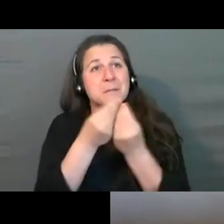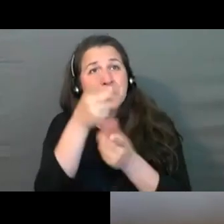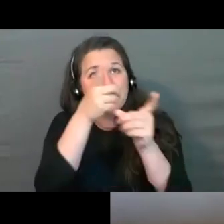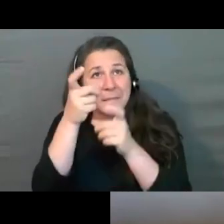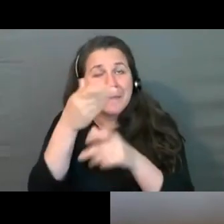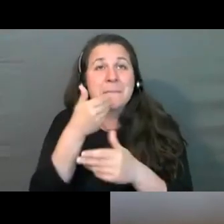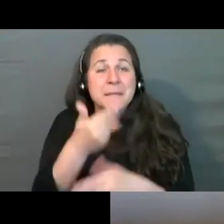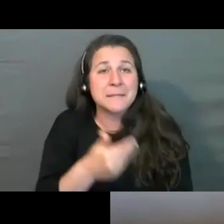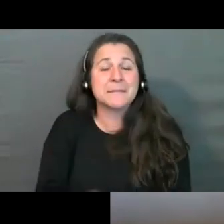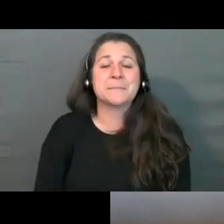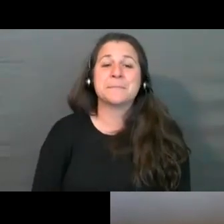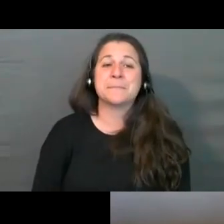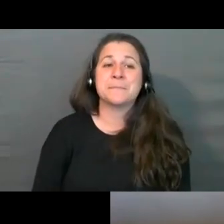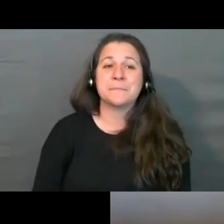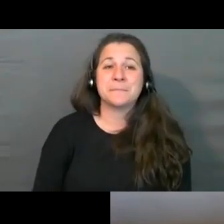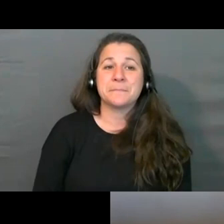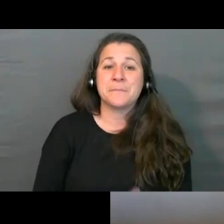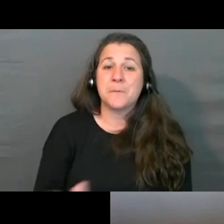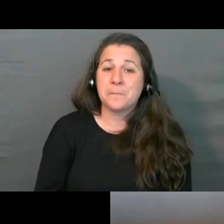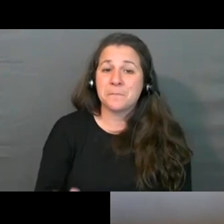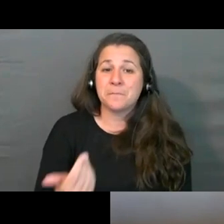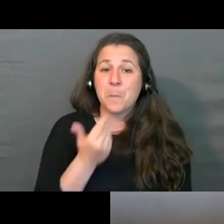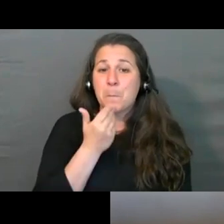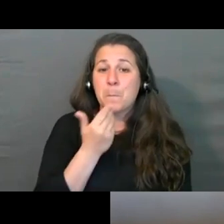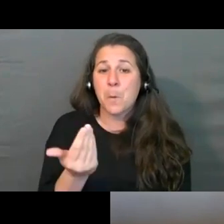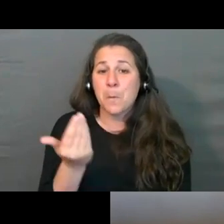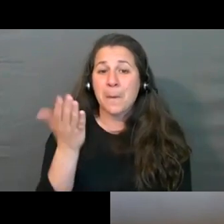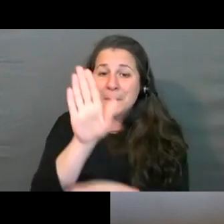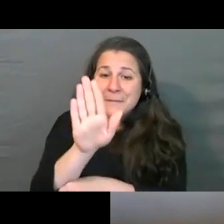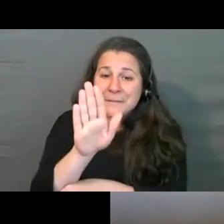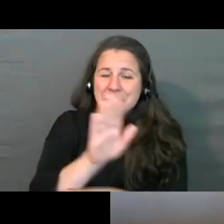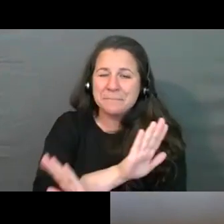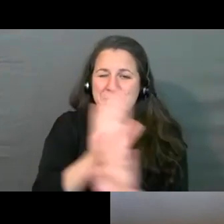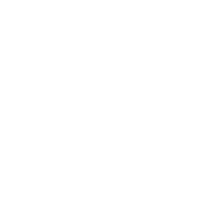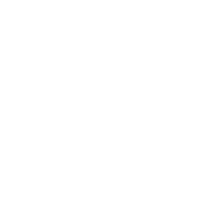et de votre participation et je vous dis bon après-midi.